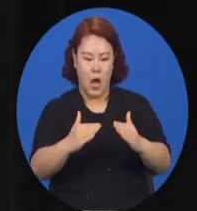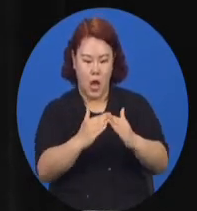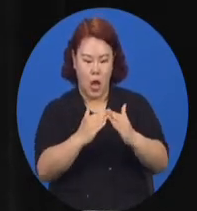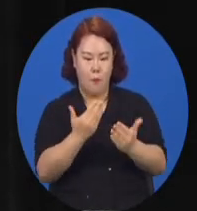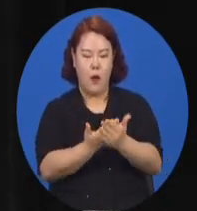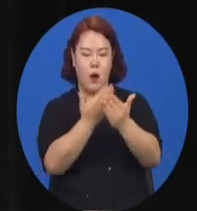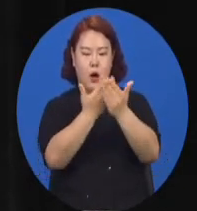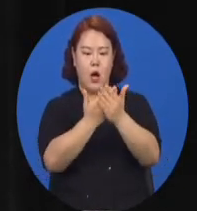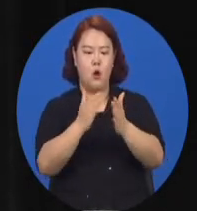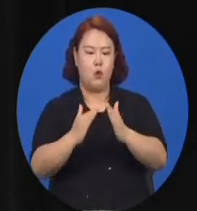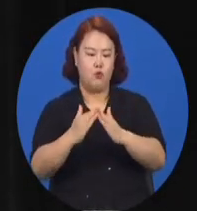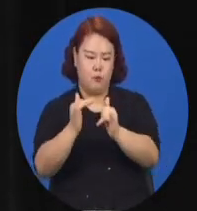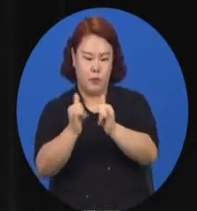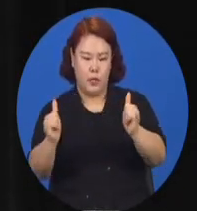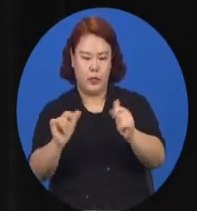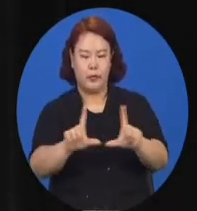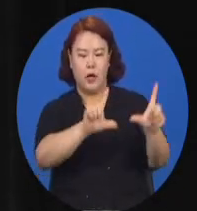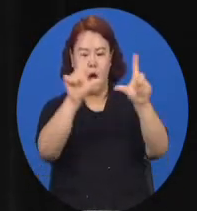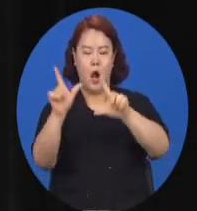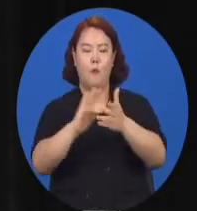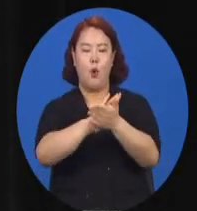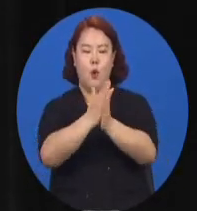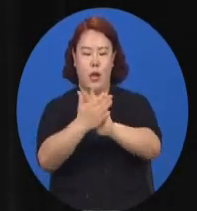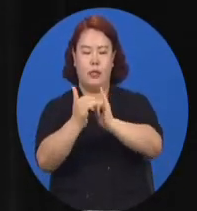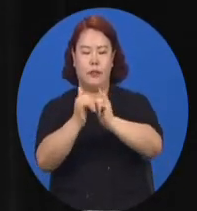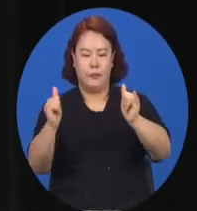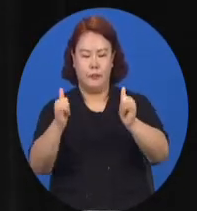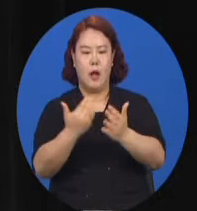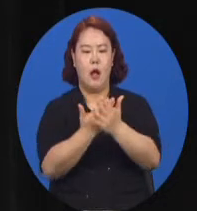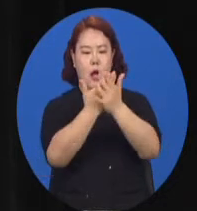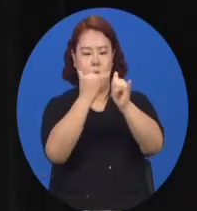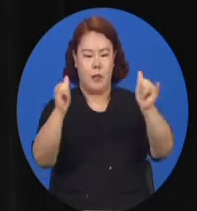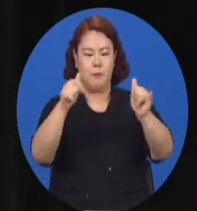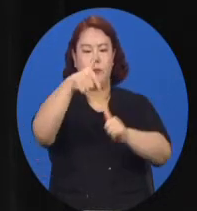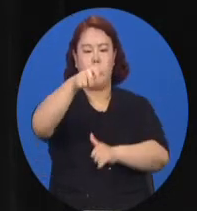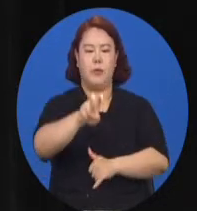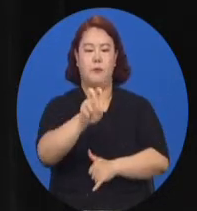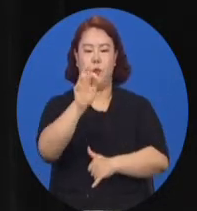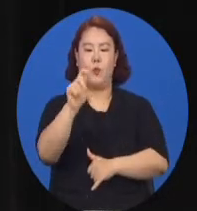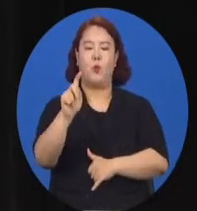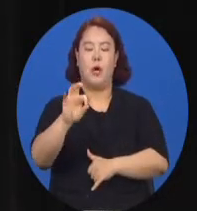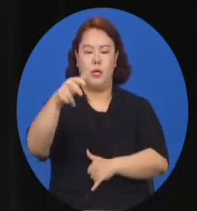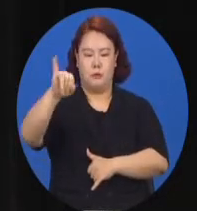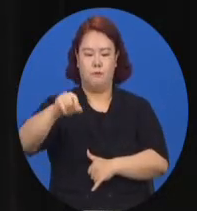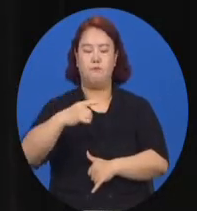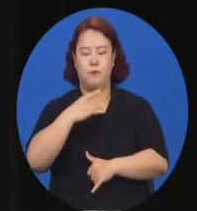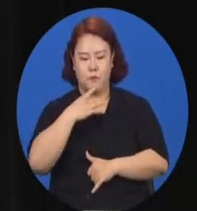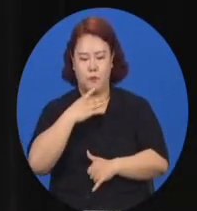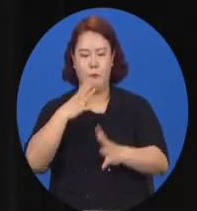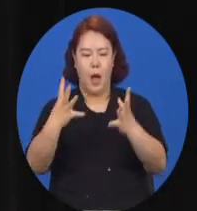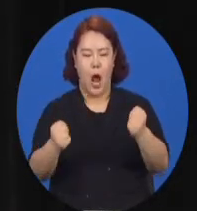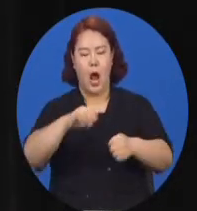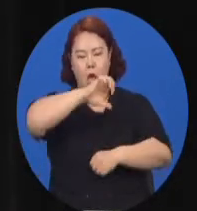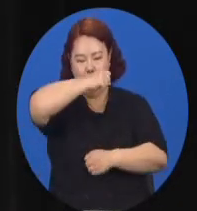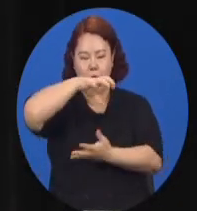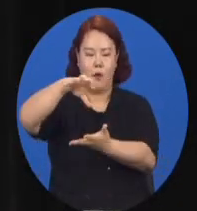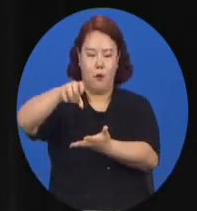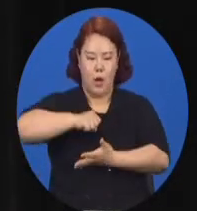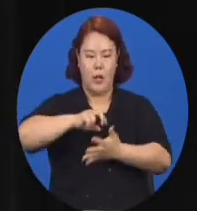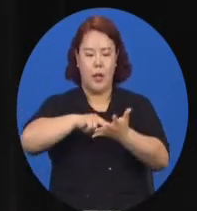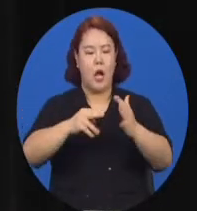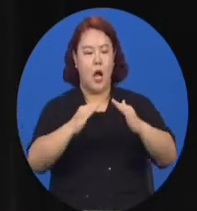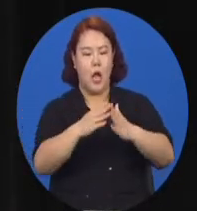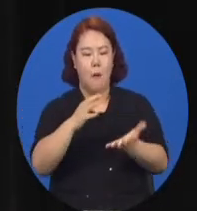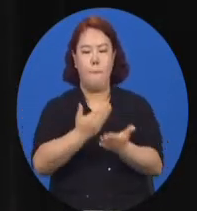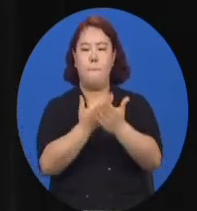국민의 삶을 변화시킬 사람, 향상시킬 사람은 김광직입니다. 많은 예산 확보해서 단양을 발전시킬